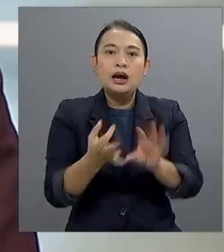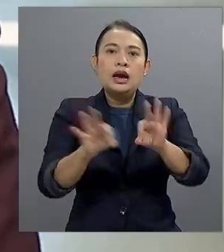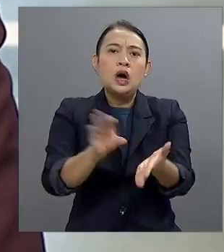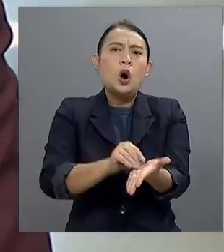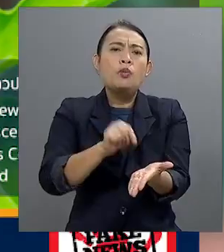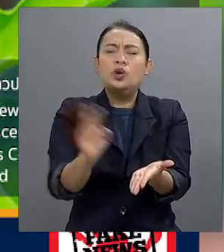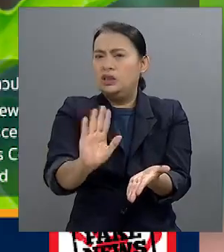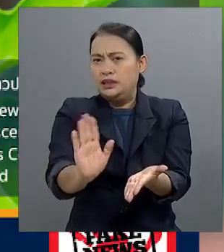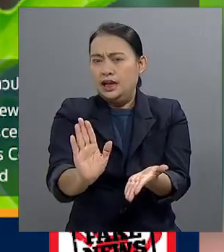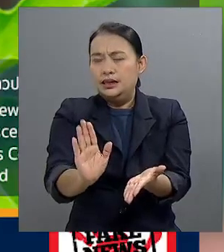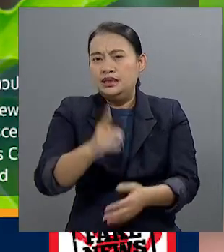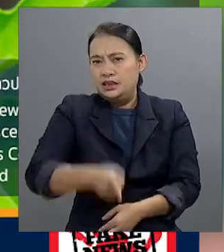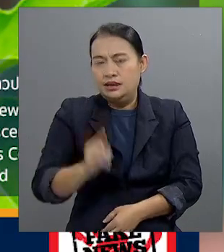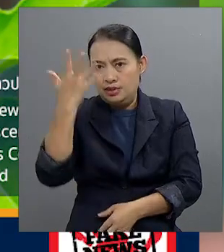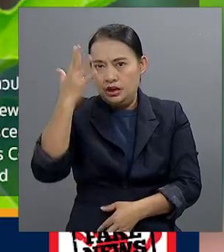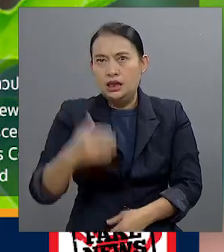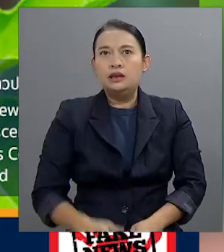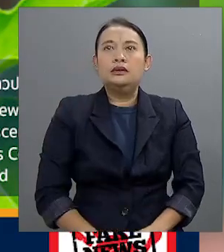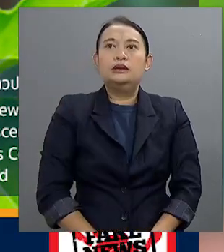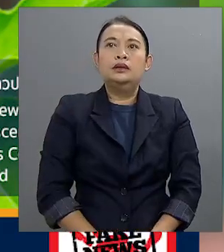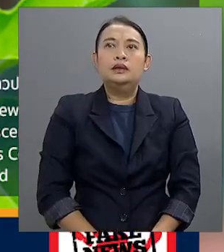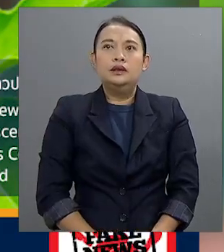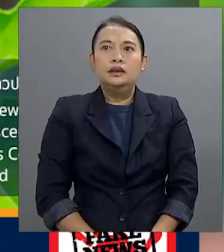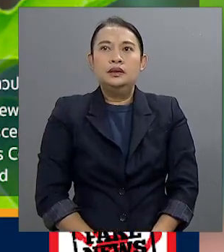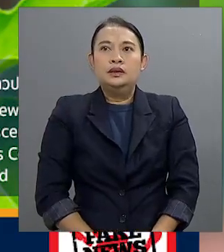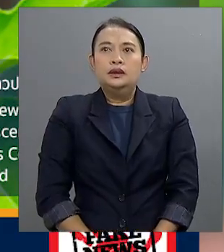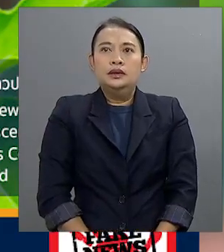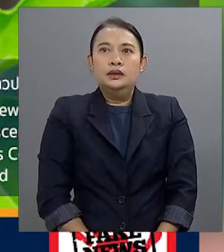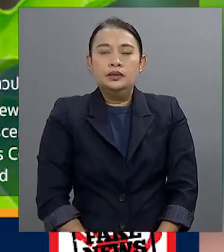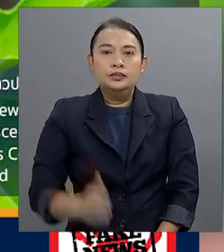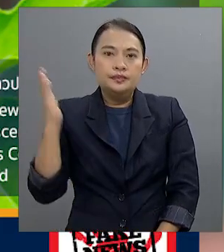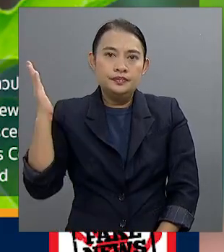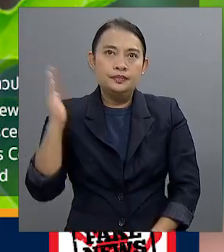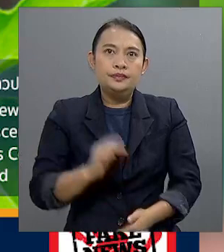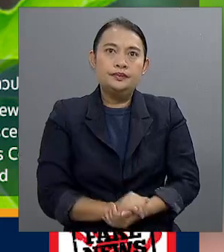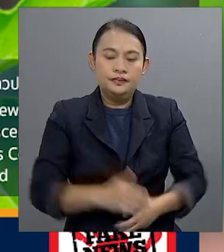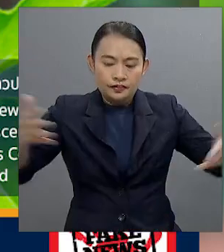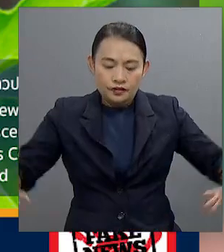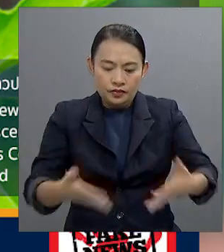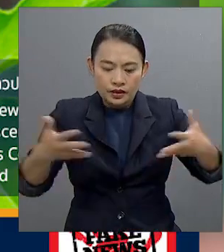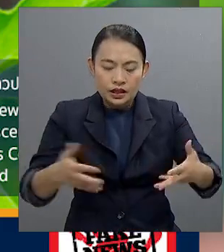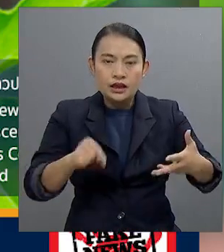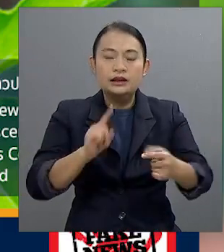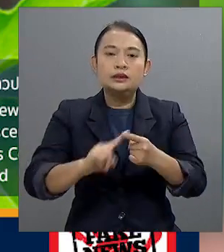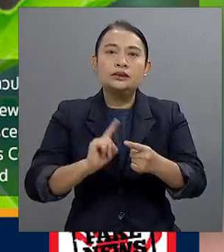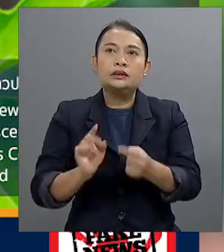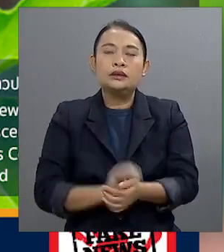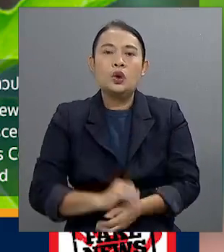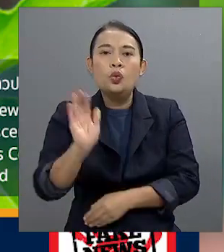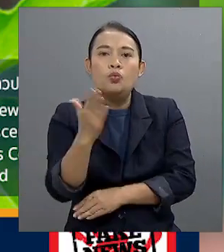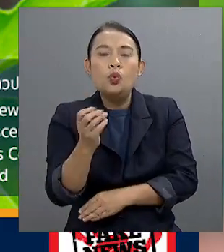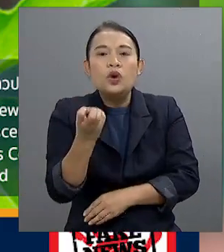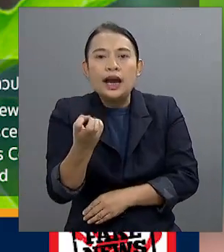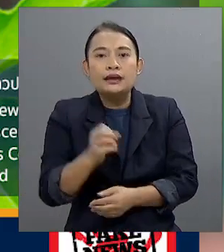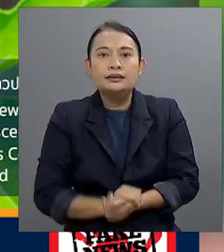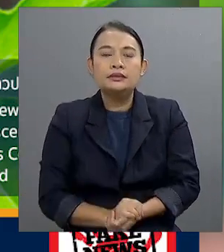นความจริงครับเอาไปใส่กะเพราดีสุดแล้วคุณผู้ชมเอาไป ผัดก ับหมูกรอบใส่หมูสับเลยนะ